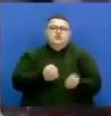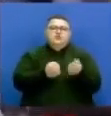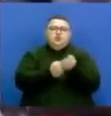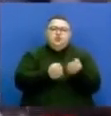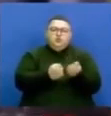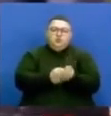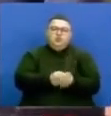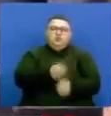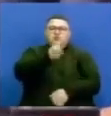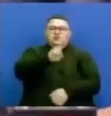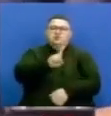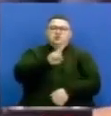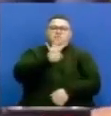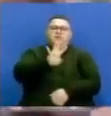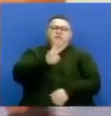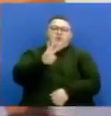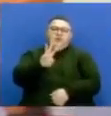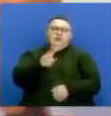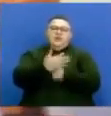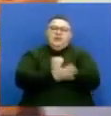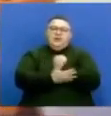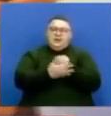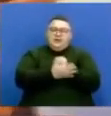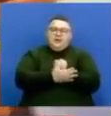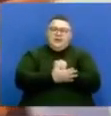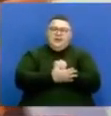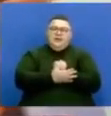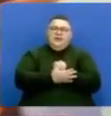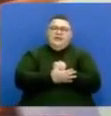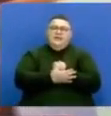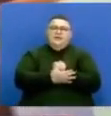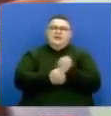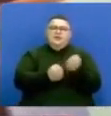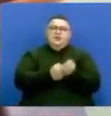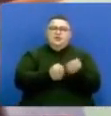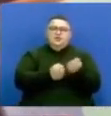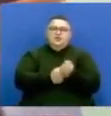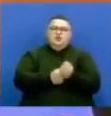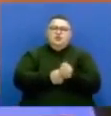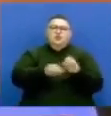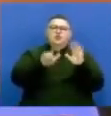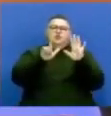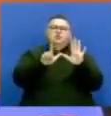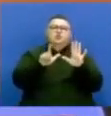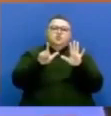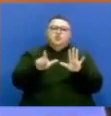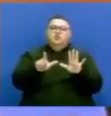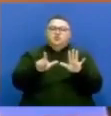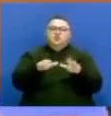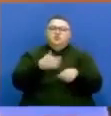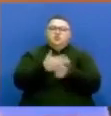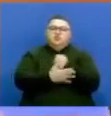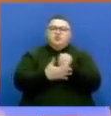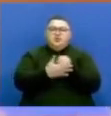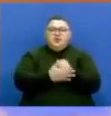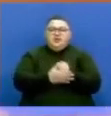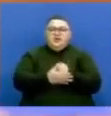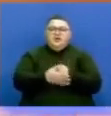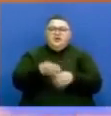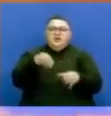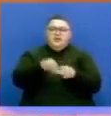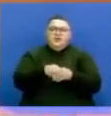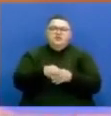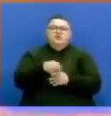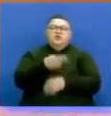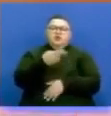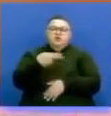oleh 143 negara dan diskosponsori oleh 77 negara termasuk